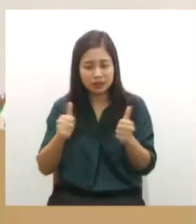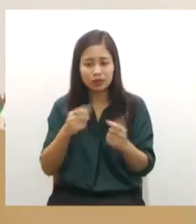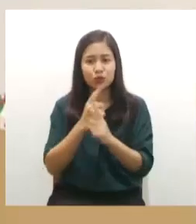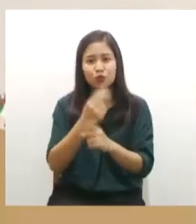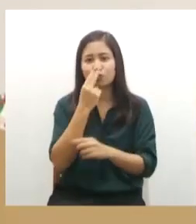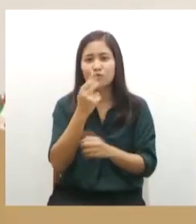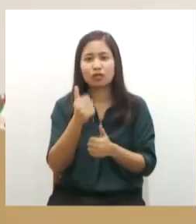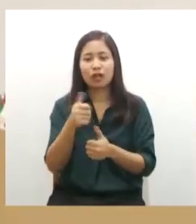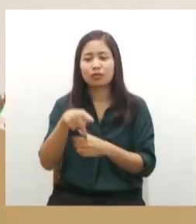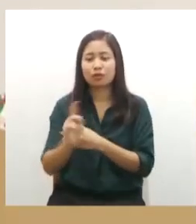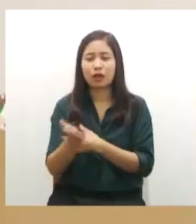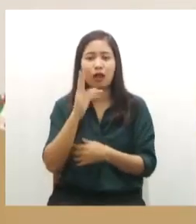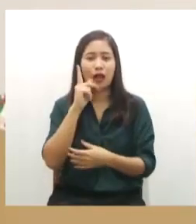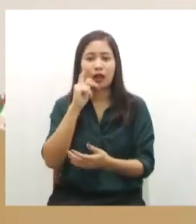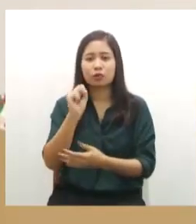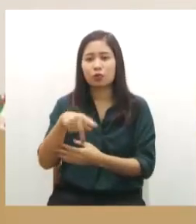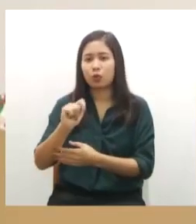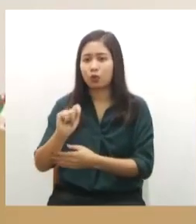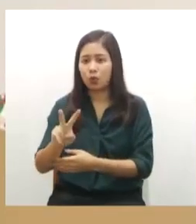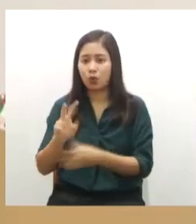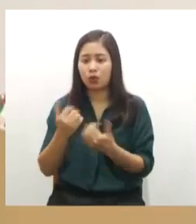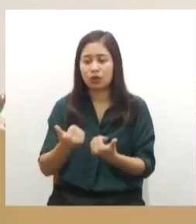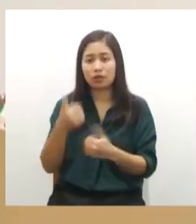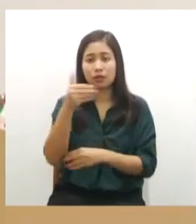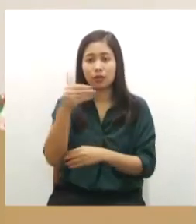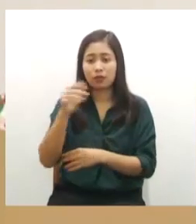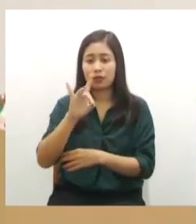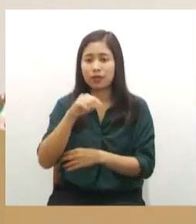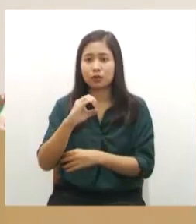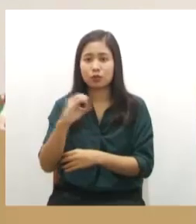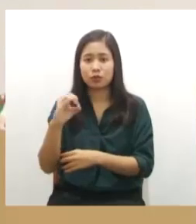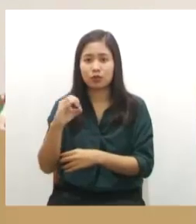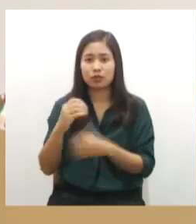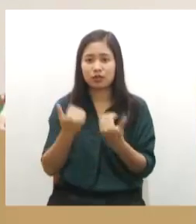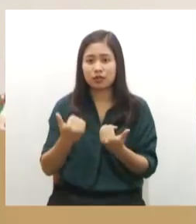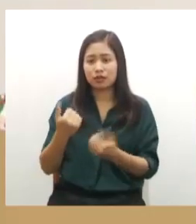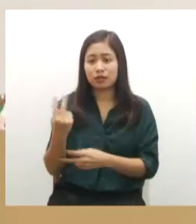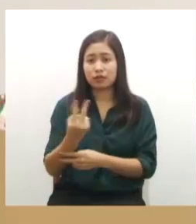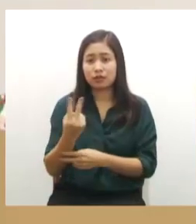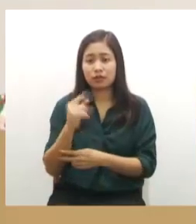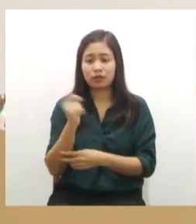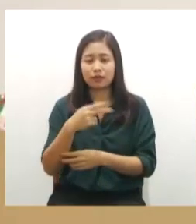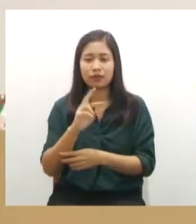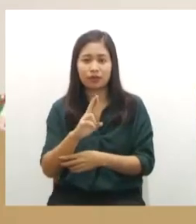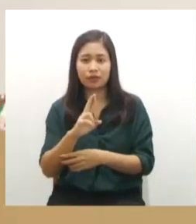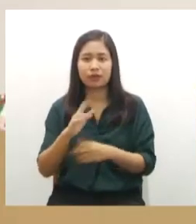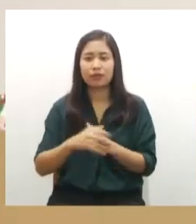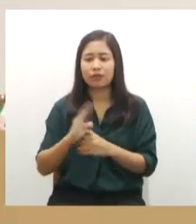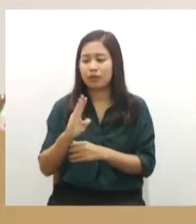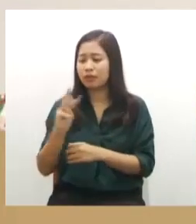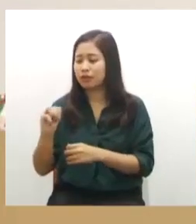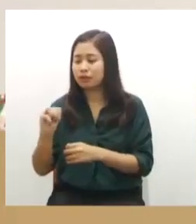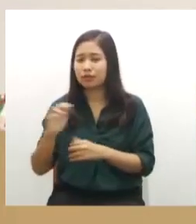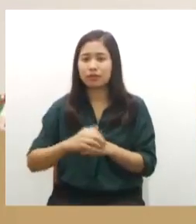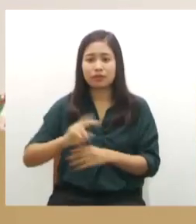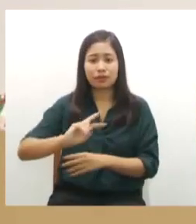ต่อกับรายการผู้เช่าข่าวสพทหลังการรับชมชาติอย่าพลาดการรับชมนะครับสำหรับวันนี้ผมเทียรัตน์รัตนถาครับ ค่ะและดิฉันเบญจมาศเพควงศ์พร้